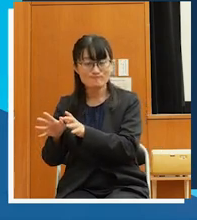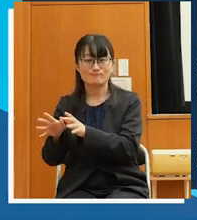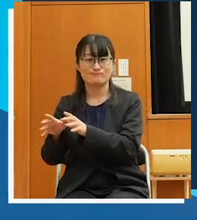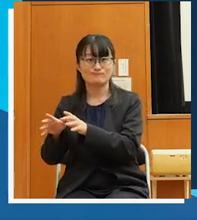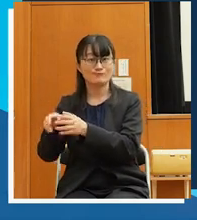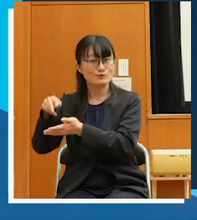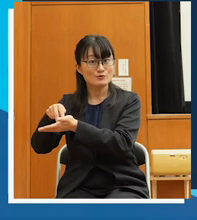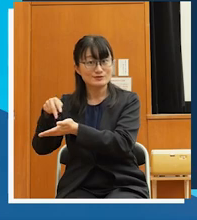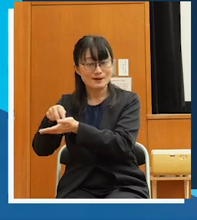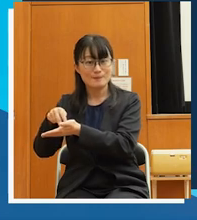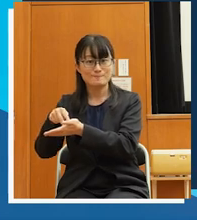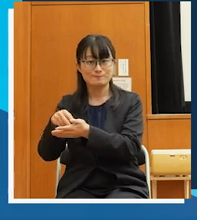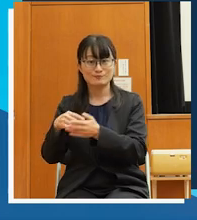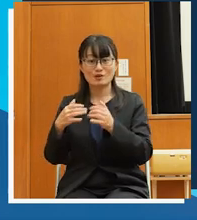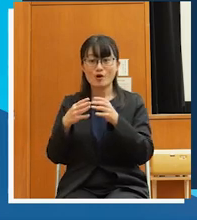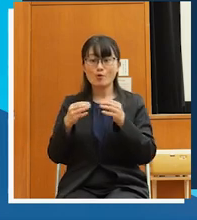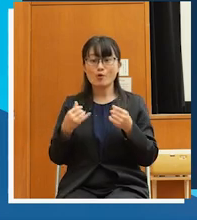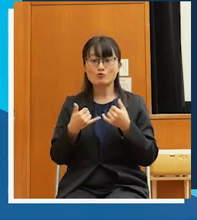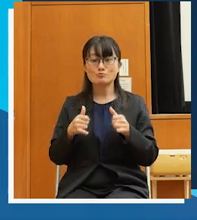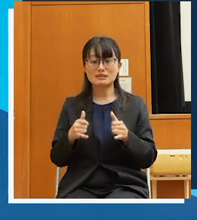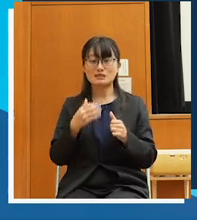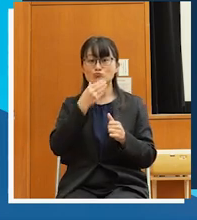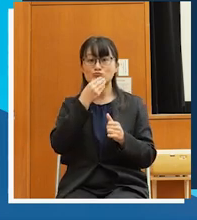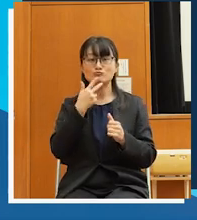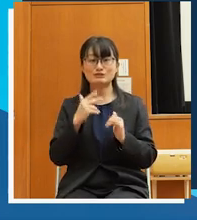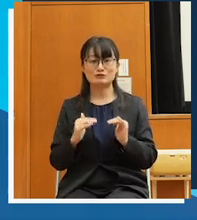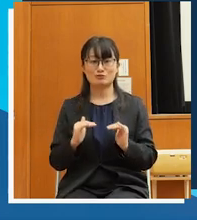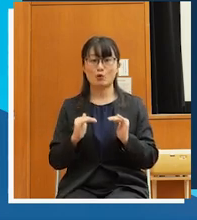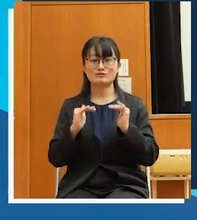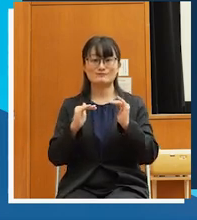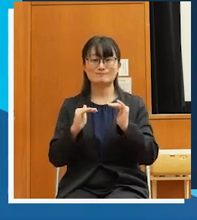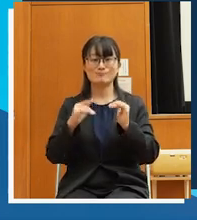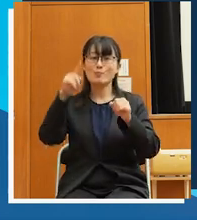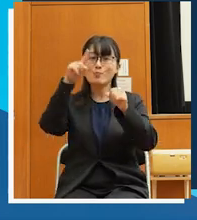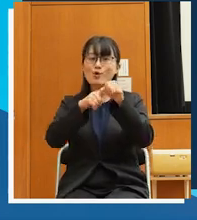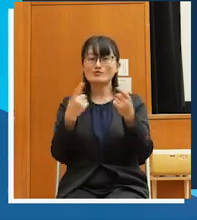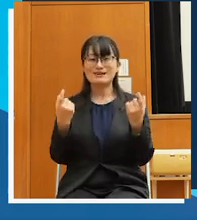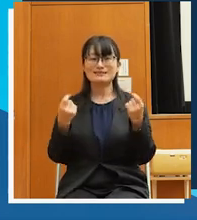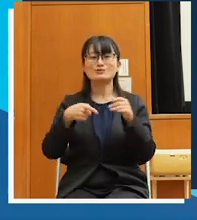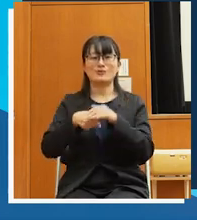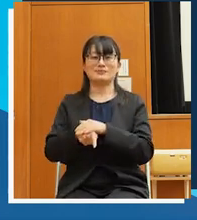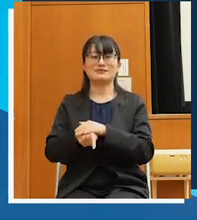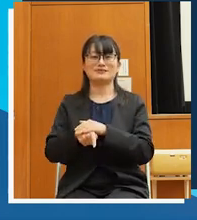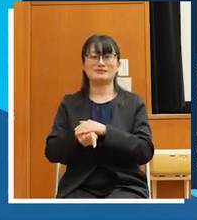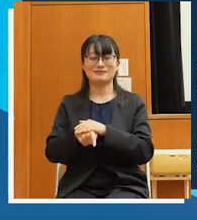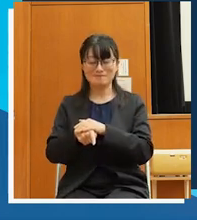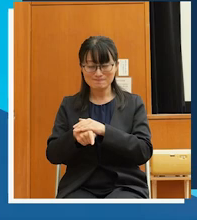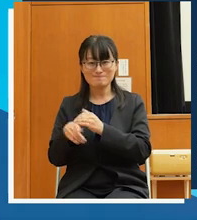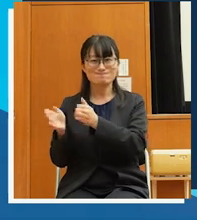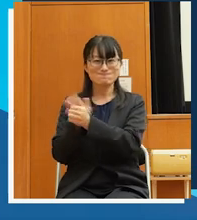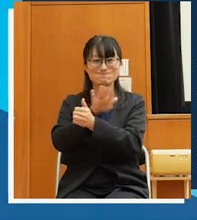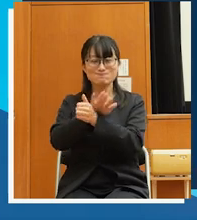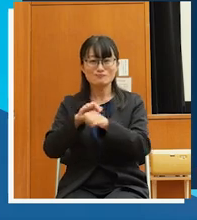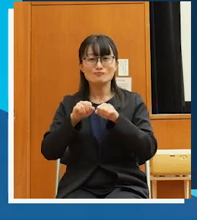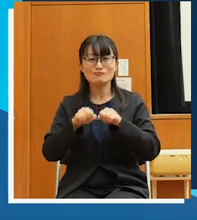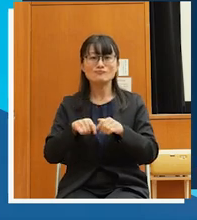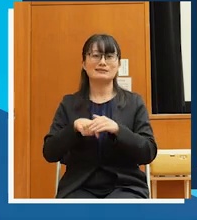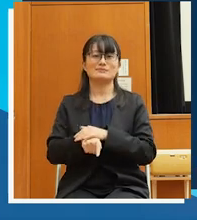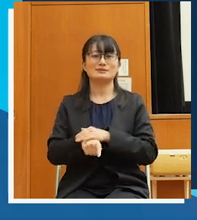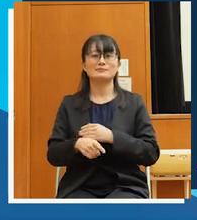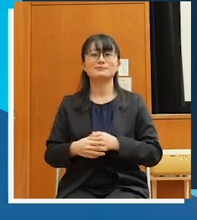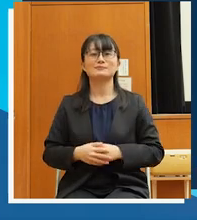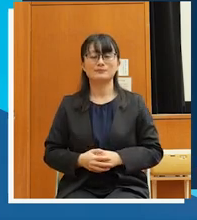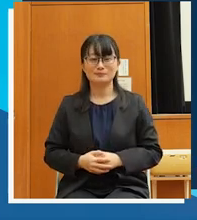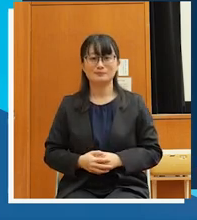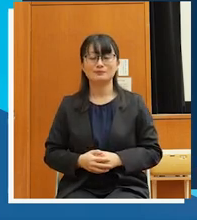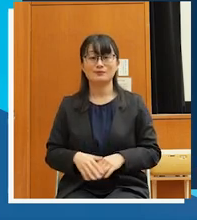国民の福祉を増進するそのために協力をしましょうそういうことになっているわけですねえ今回のま